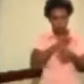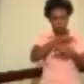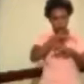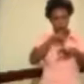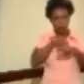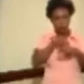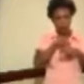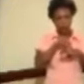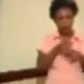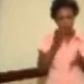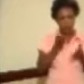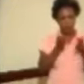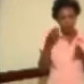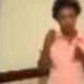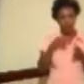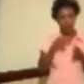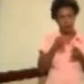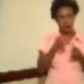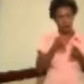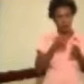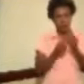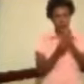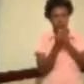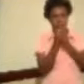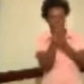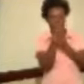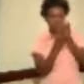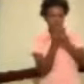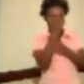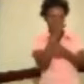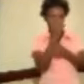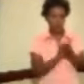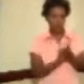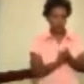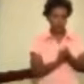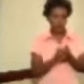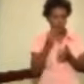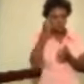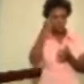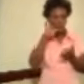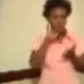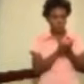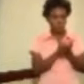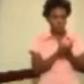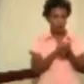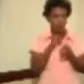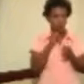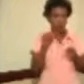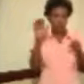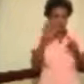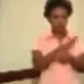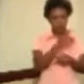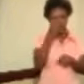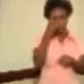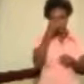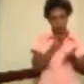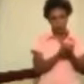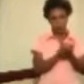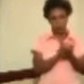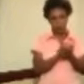bien dimension des unités de production. Tout à l'heure, nous parlions de CADAS, les unités de production qui sont pas rentables. Ou